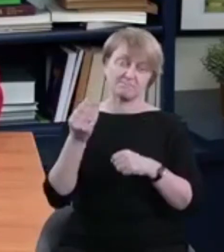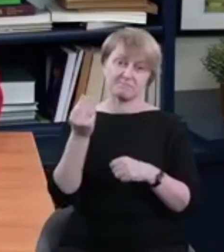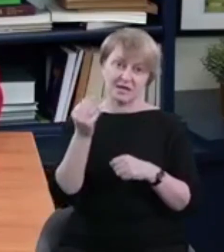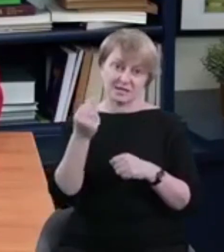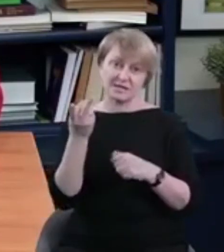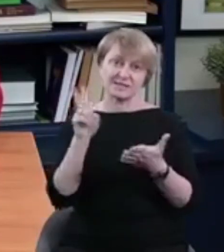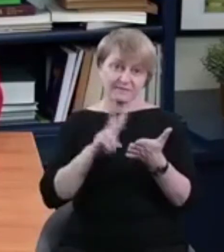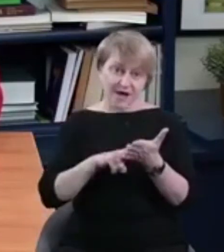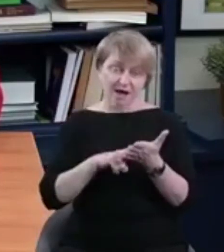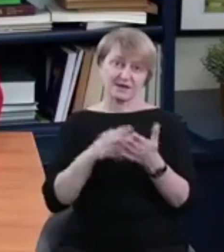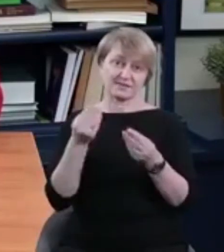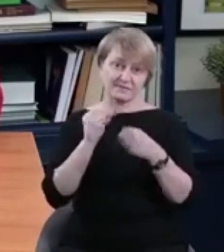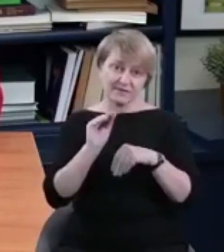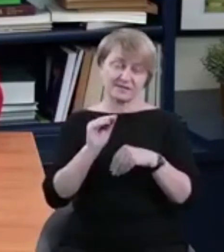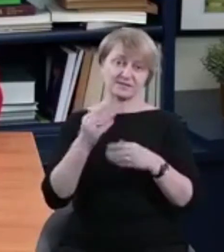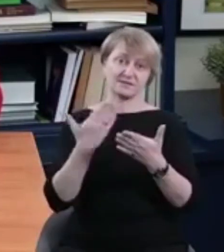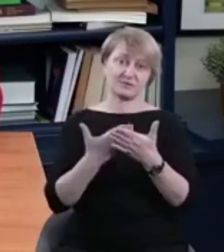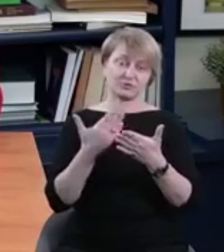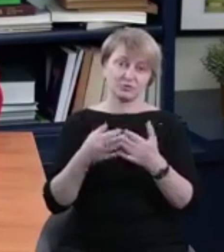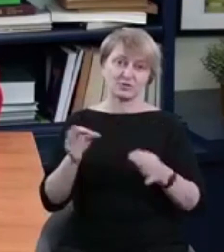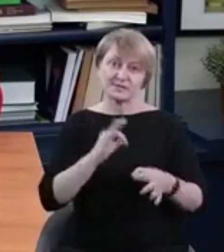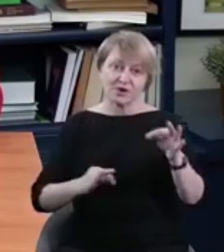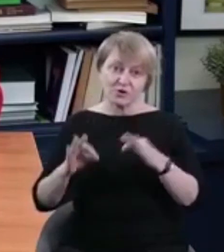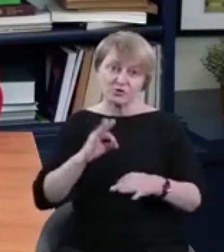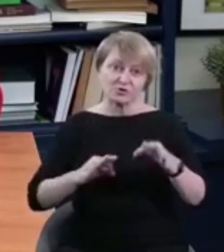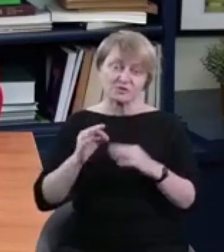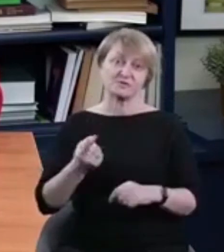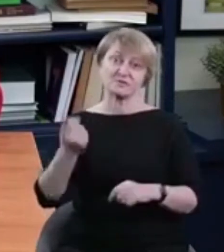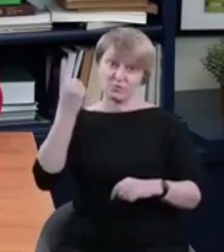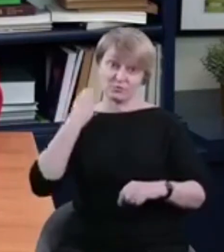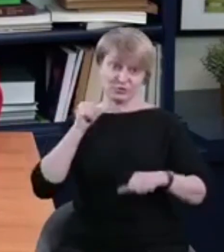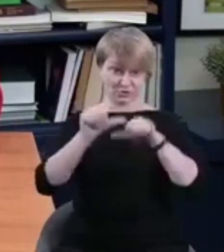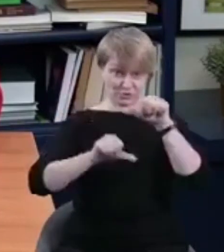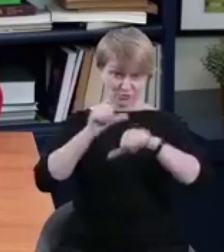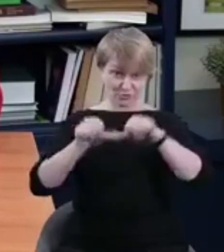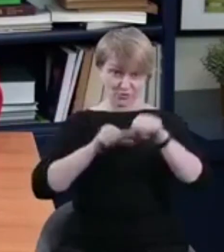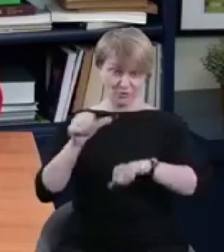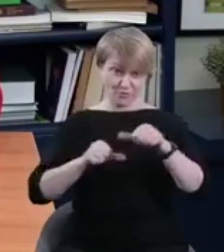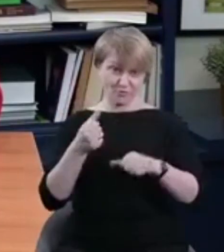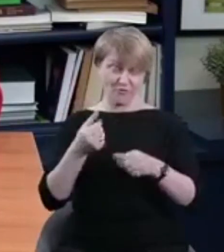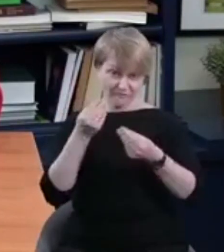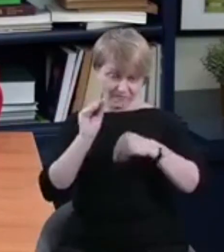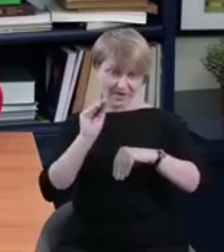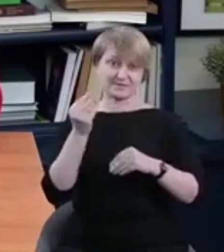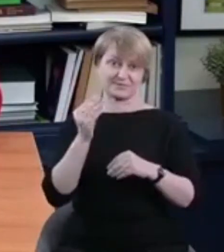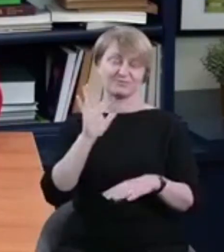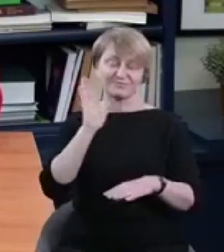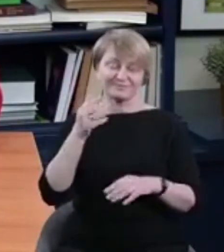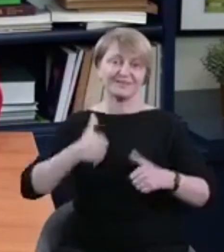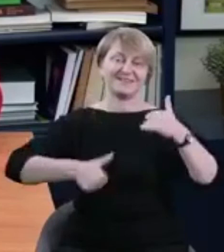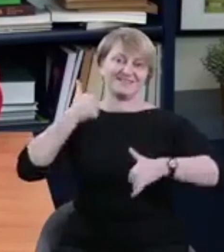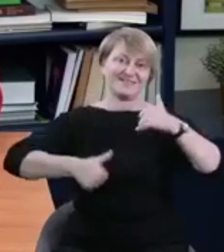co zazwyczaj są to pieniądze zeszłego roku już tylko w tym roku więc więc jest to kwota podwójna będzie też też konkurs na